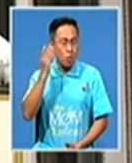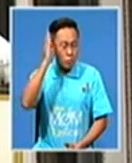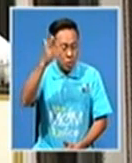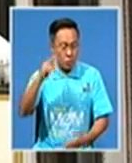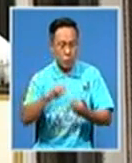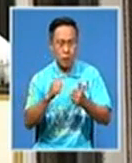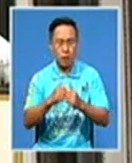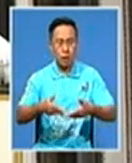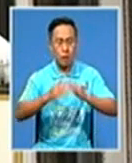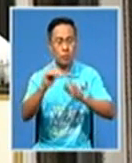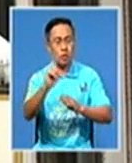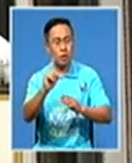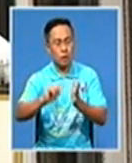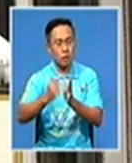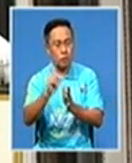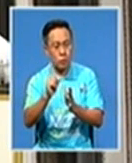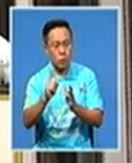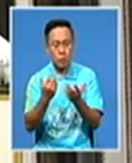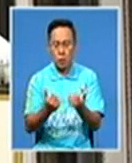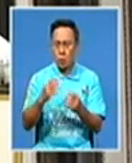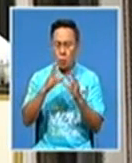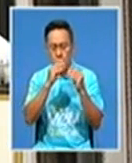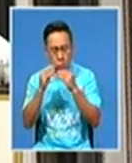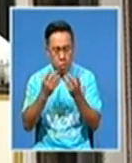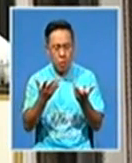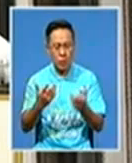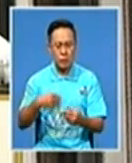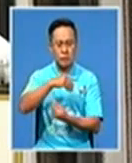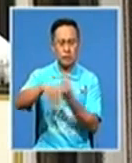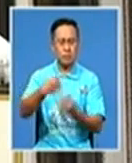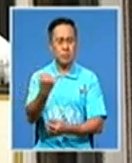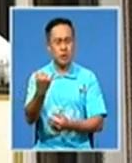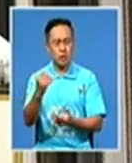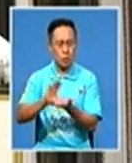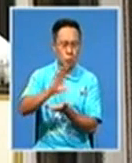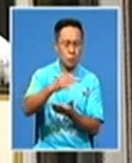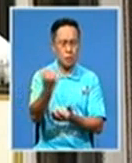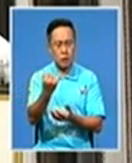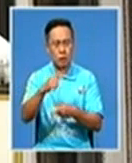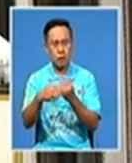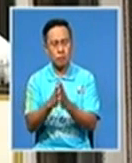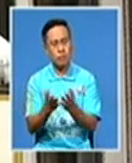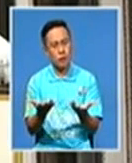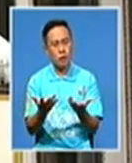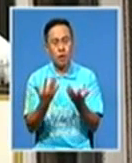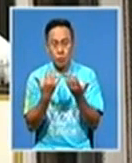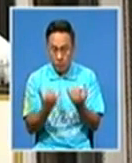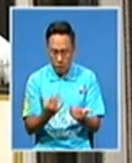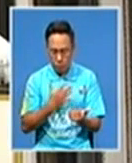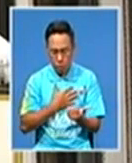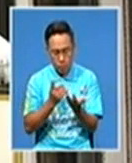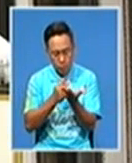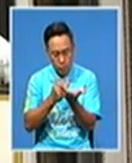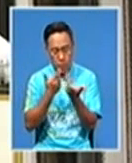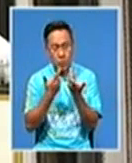แล้วมันจะเกิดขึ้นเมื่อไหร่ล่ะครับนะวันนี้ก็ทุกคนก็บ่นว่าเศรษฐกิจมันไม่ดีนะการลงทุนมันไม่เกิดนะก็วันนี้ผมไล่ดู